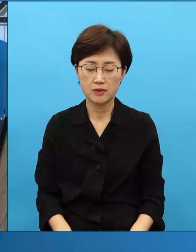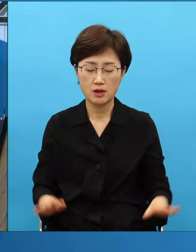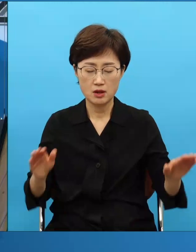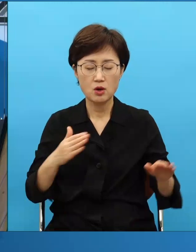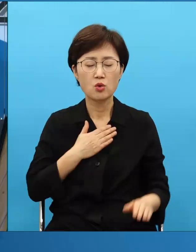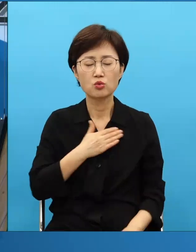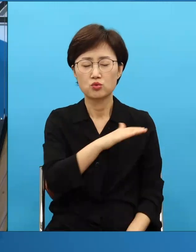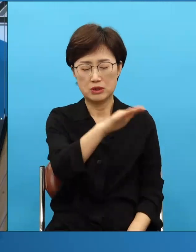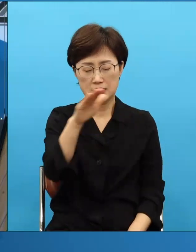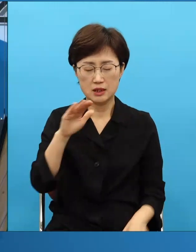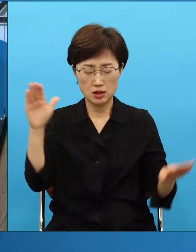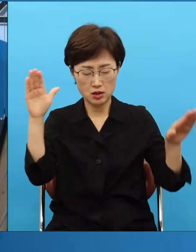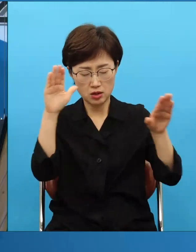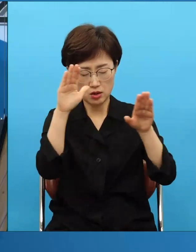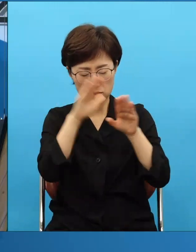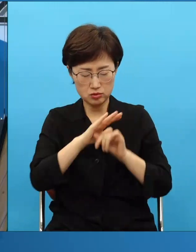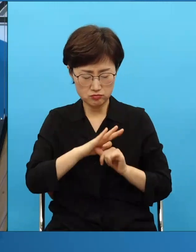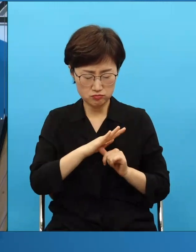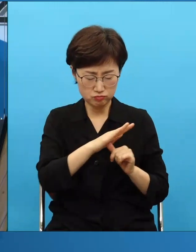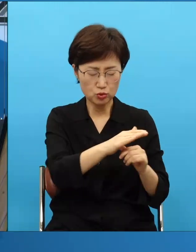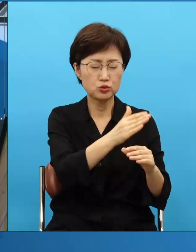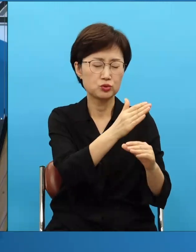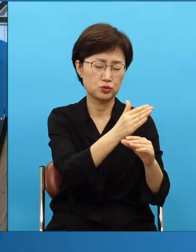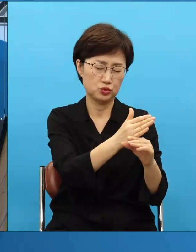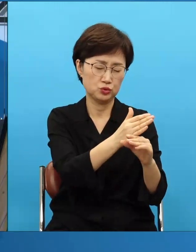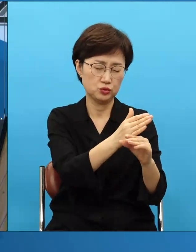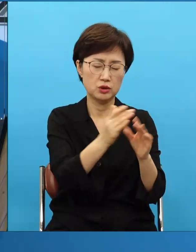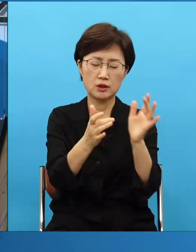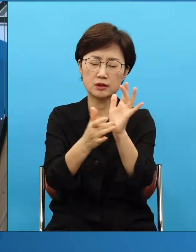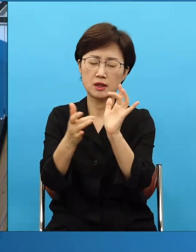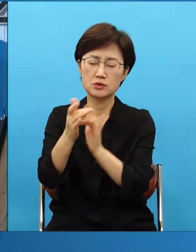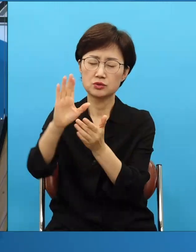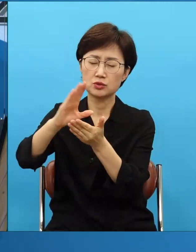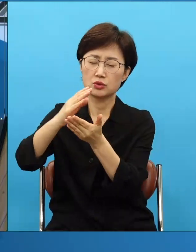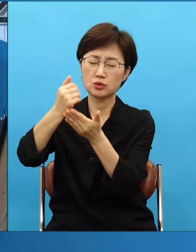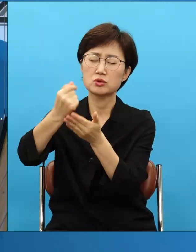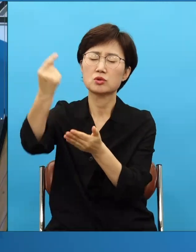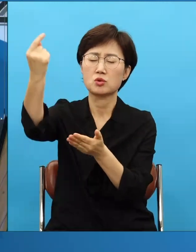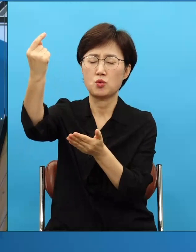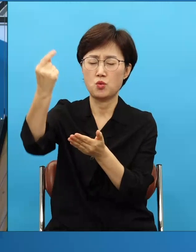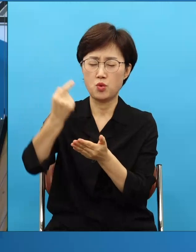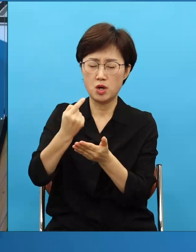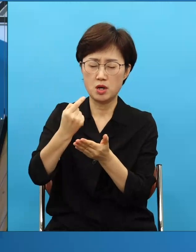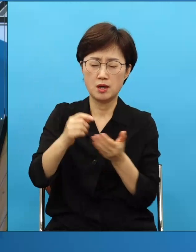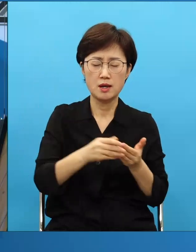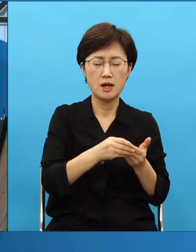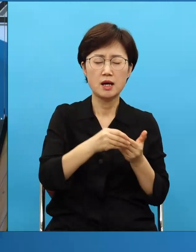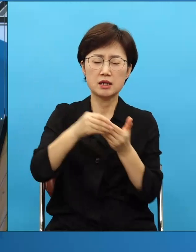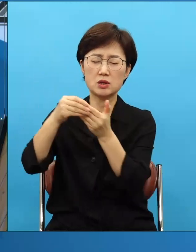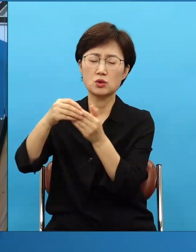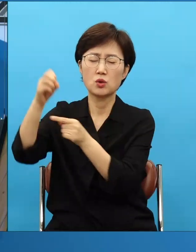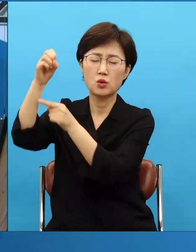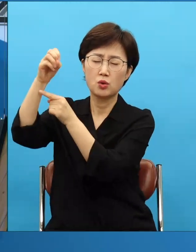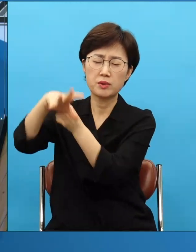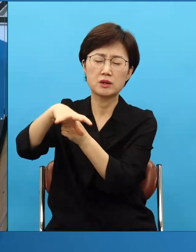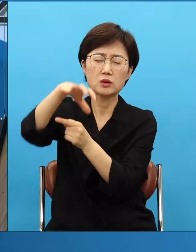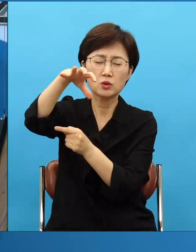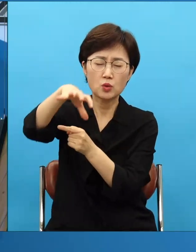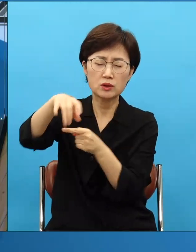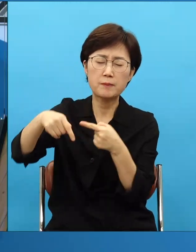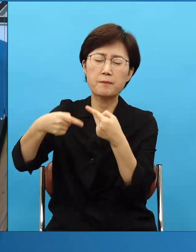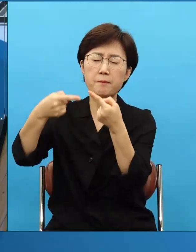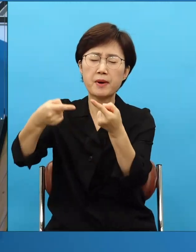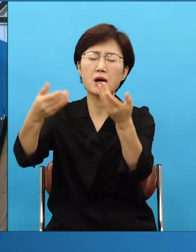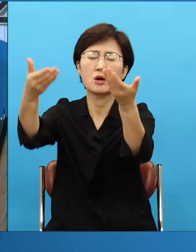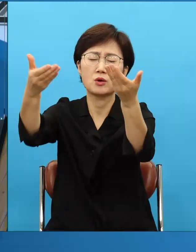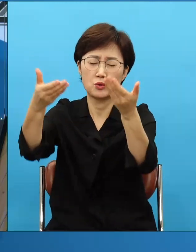있었던 저희들을 예수 그리스도를 통하여 빛으로 오게 하신 하나님께 감사와 찬양과 영광을 돌려드립니다. We give